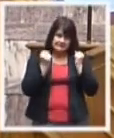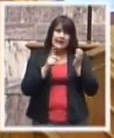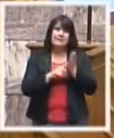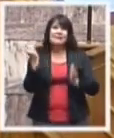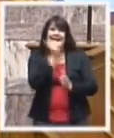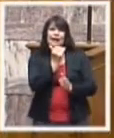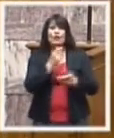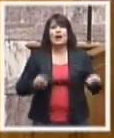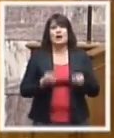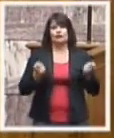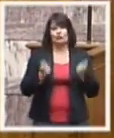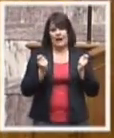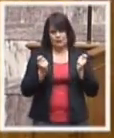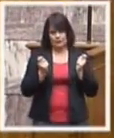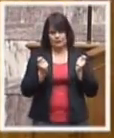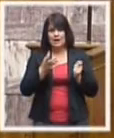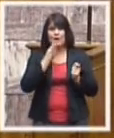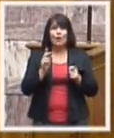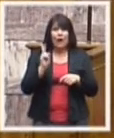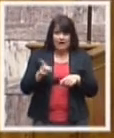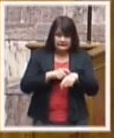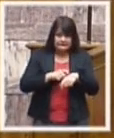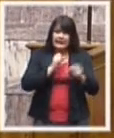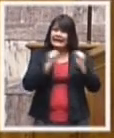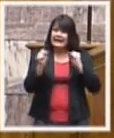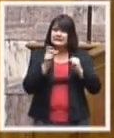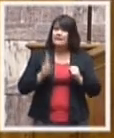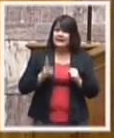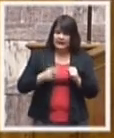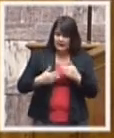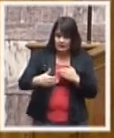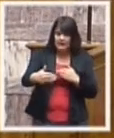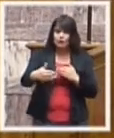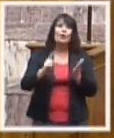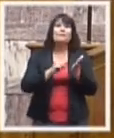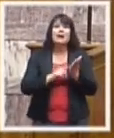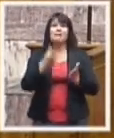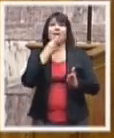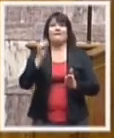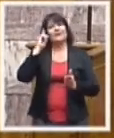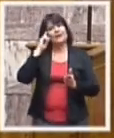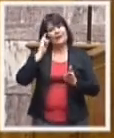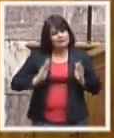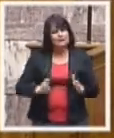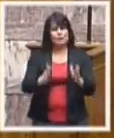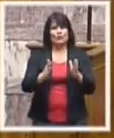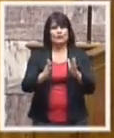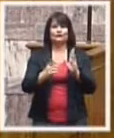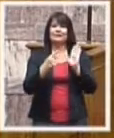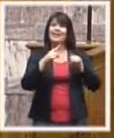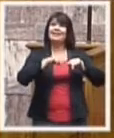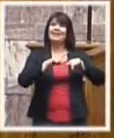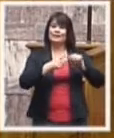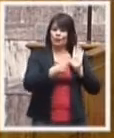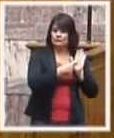αντίδραση. Γιατί μια κρίση μαζί με τους κινδύνους που δημιουργεί θα πρέπει να αντιμετωπίζεται και σαν μια ευκαιρία για να σταλθούν θετικά μηνύματα, καθώς τα